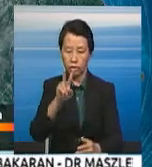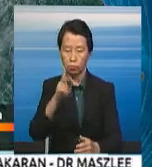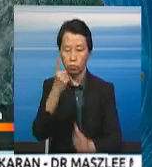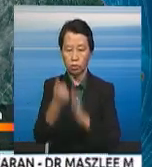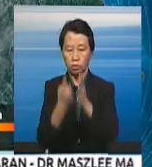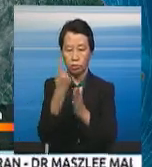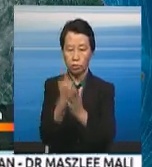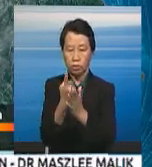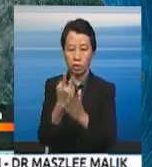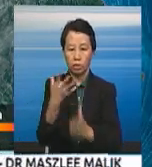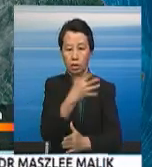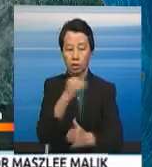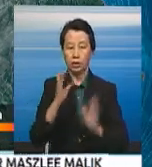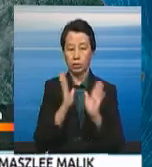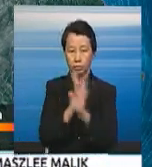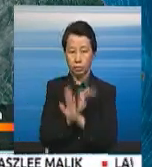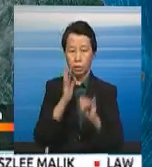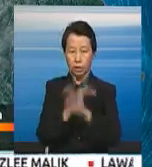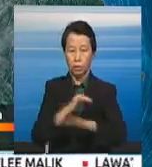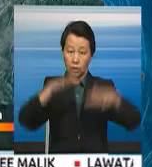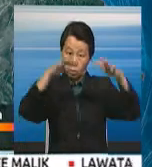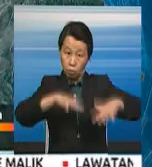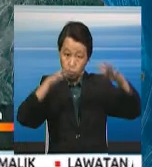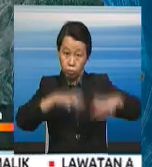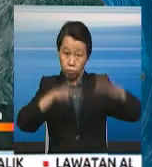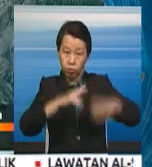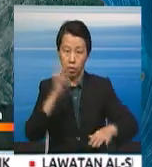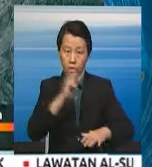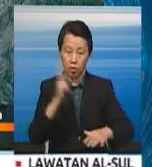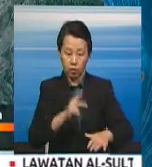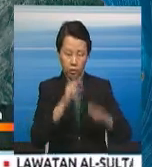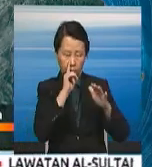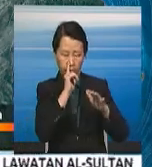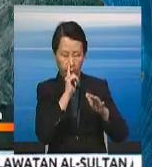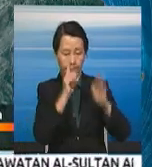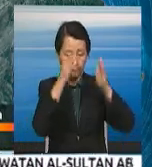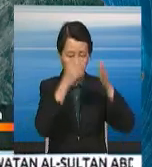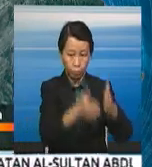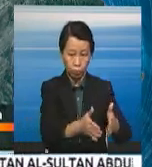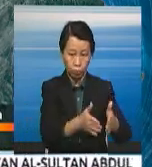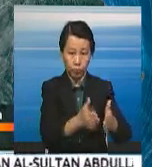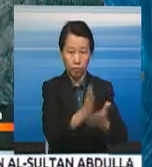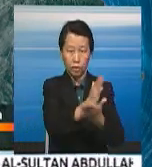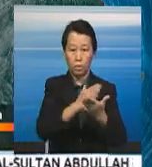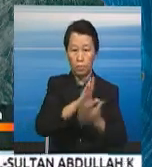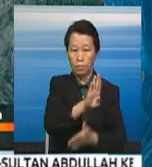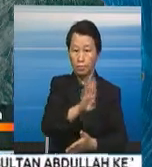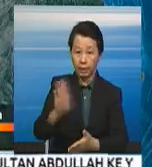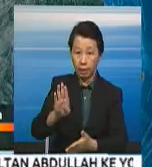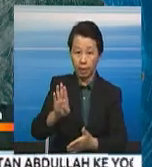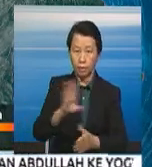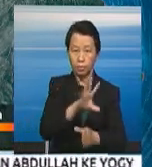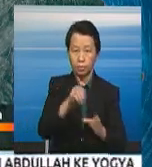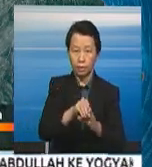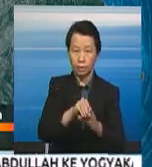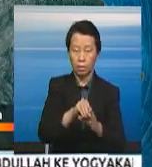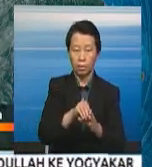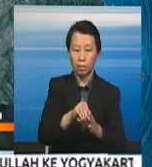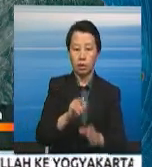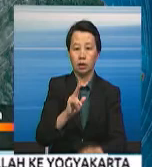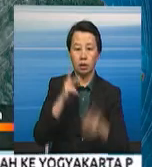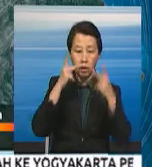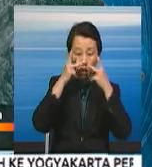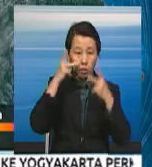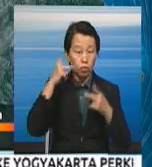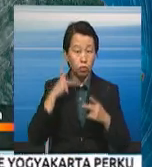lagi. Makala di negeri Sarawak pula, hujan berserta ribut petir lebih tertumpu di bahagian barat, yang mana melibatkan bahagian